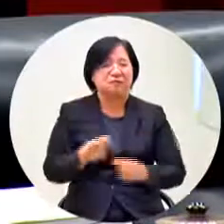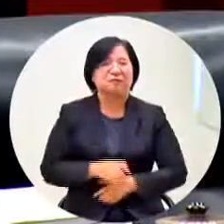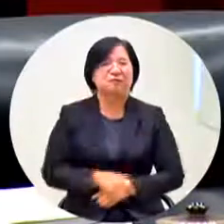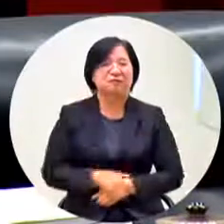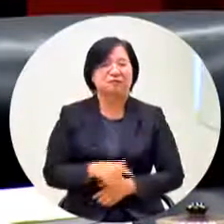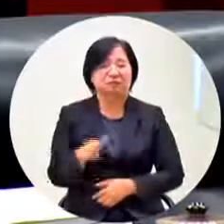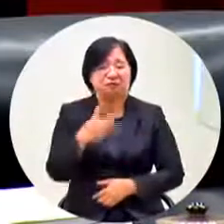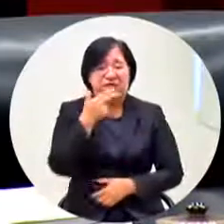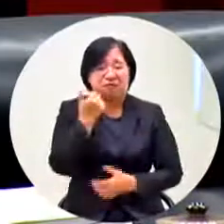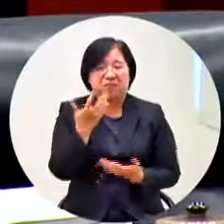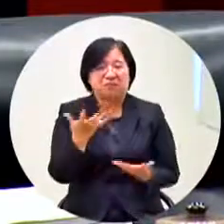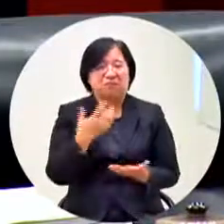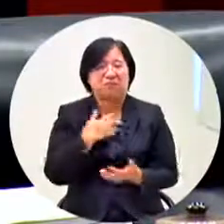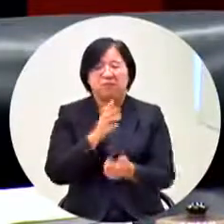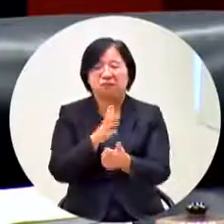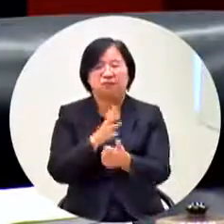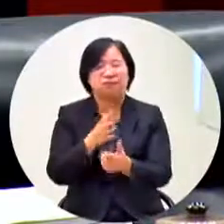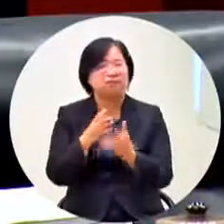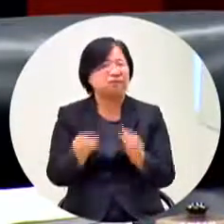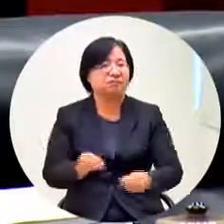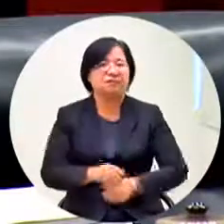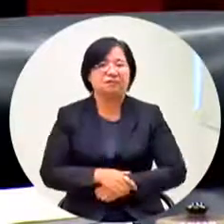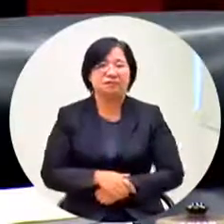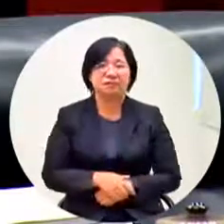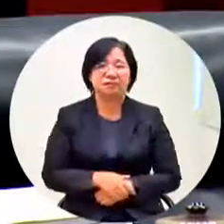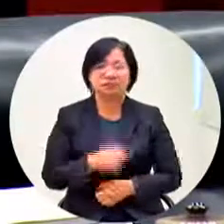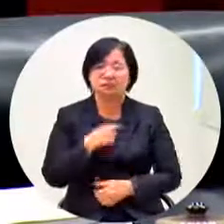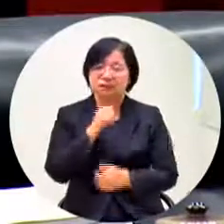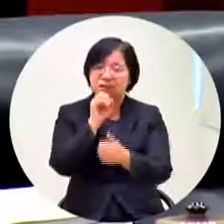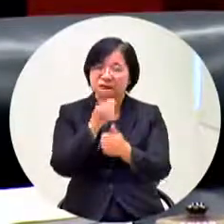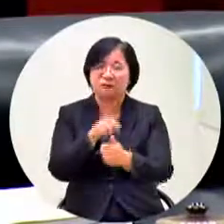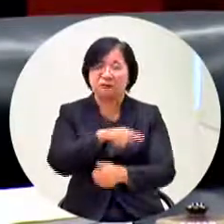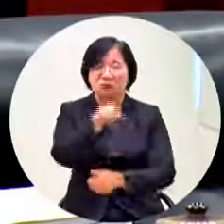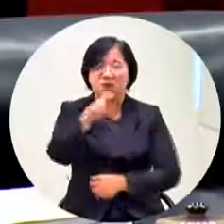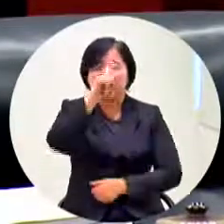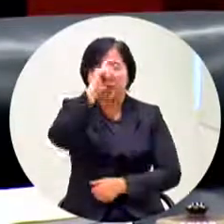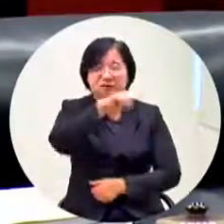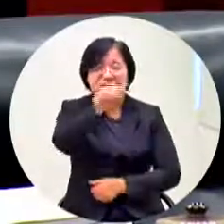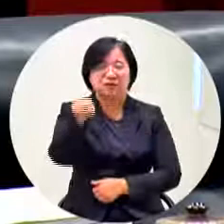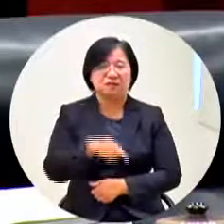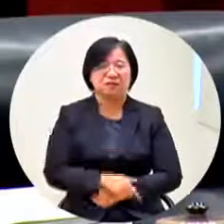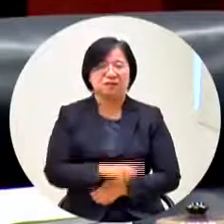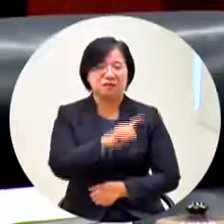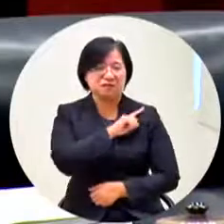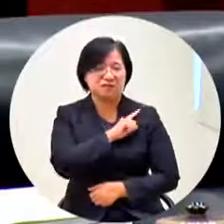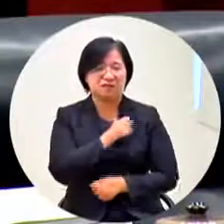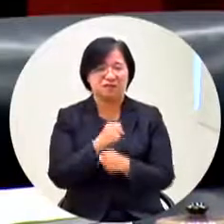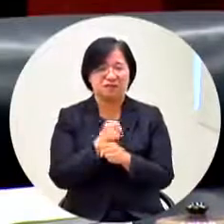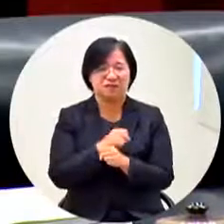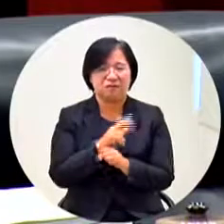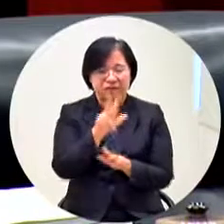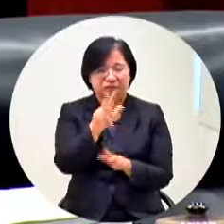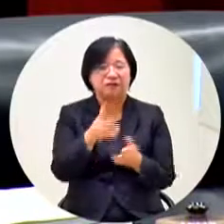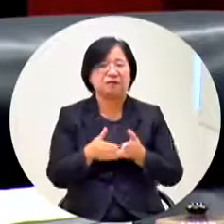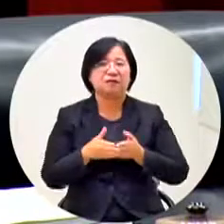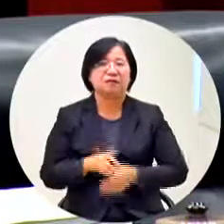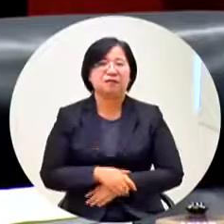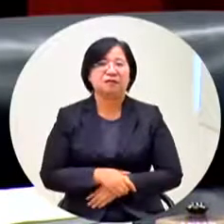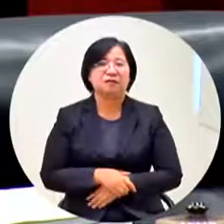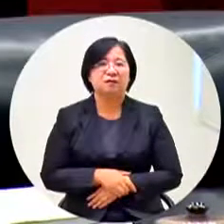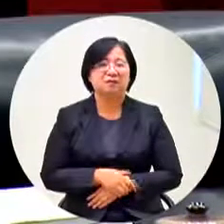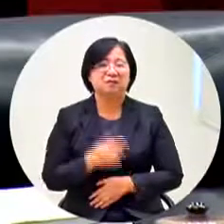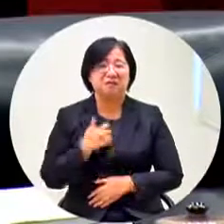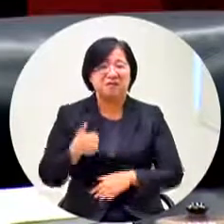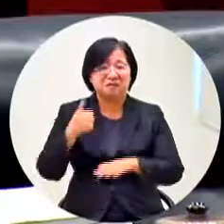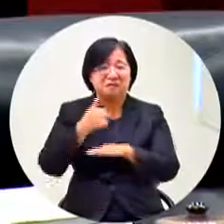我也不用在这边问了，但是我也要告诉你们，我希望你们要坚守你们自己该做的，而不要因人而异啊。